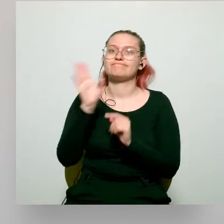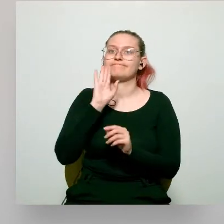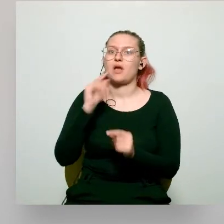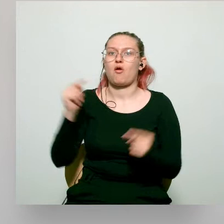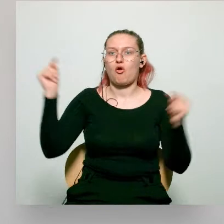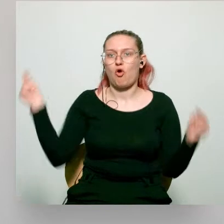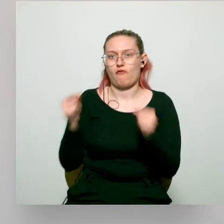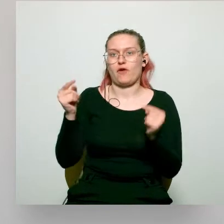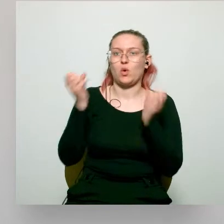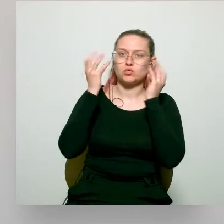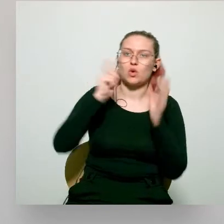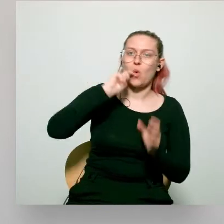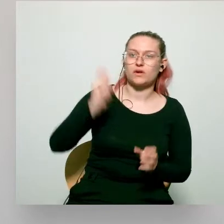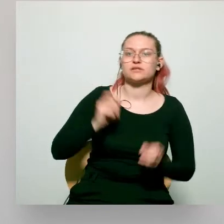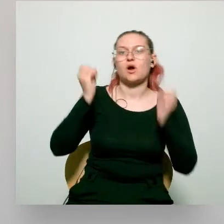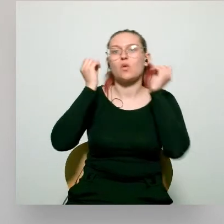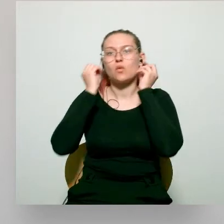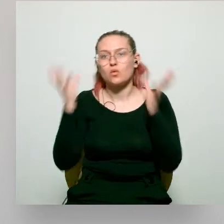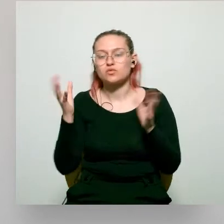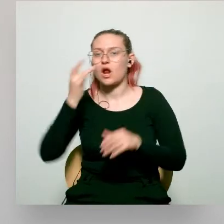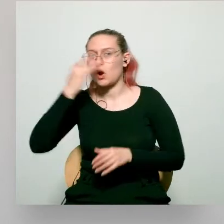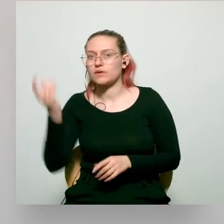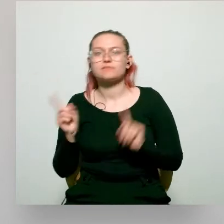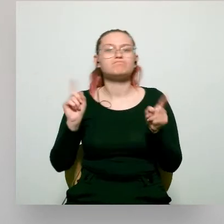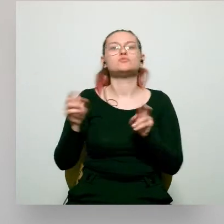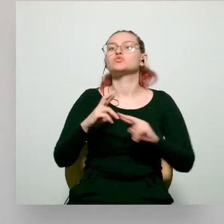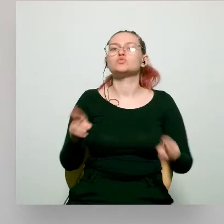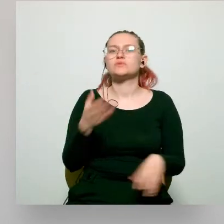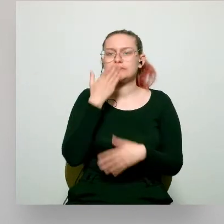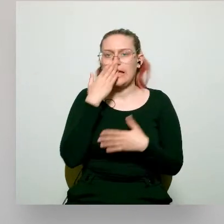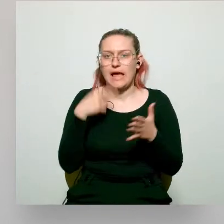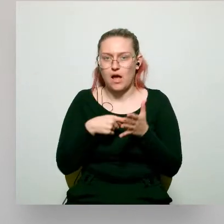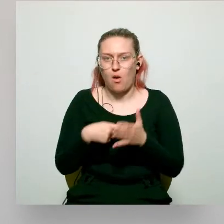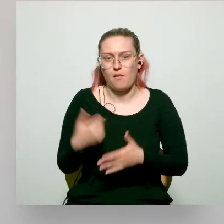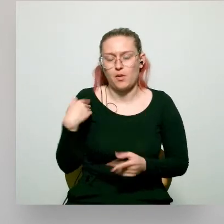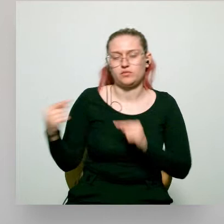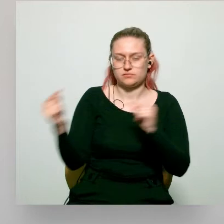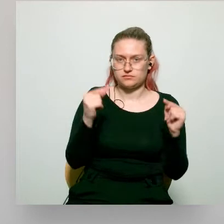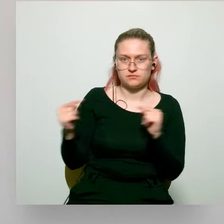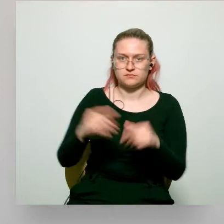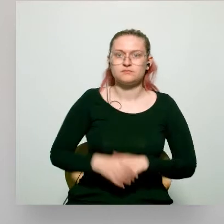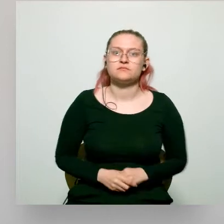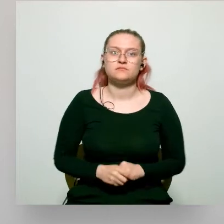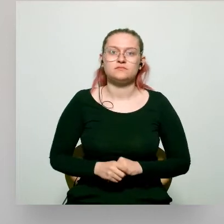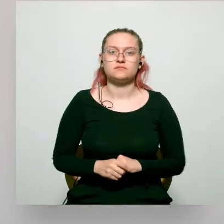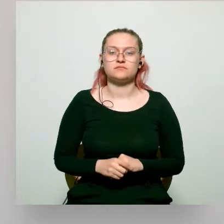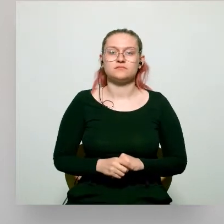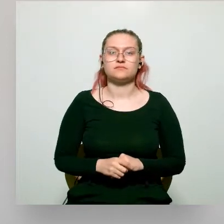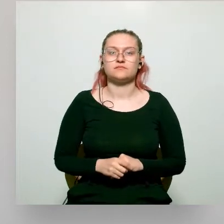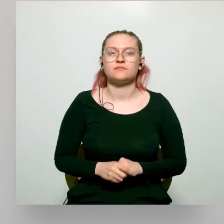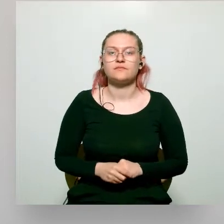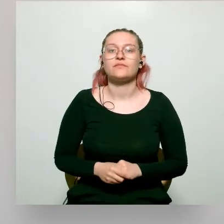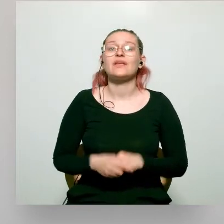wskazywaniu różnicy. Mamy też w gronie, no i też o nieuznawaniu przez część